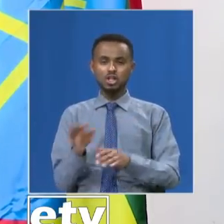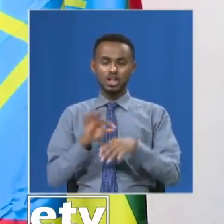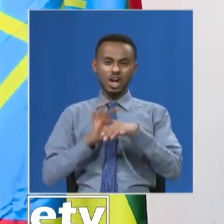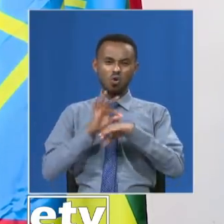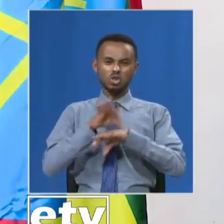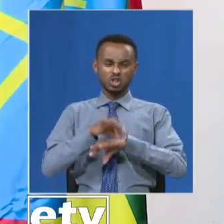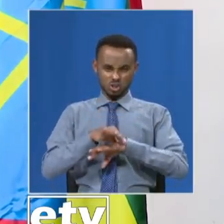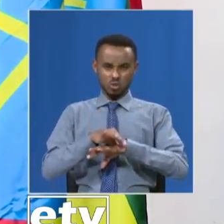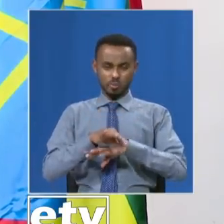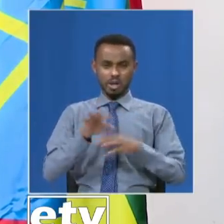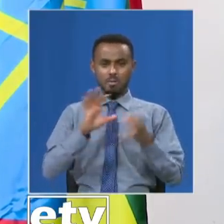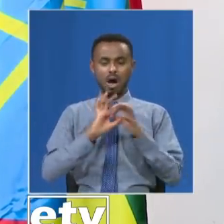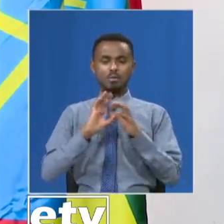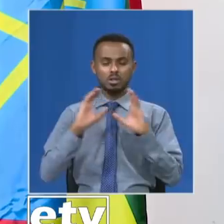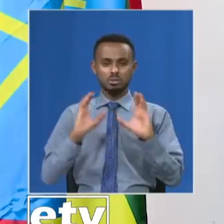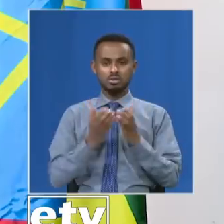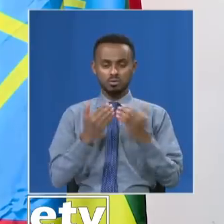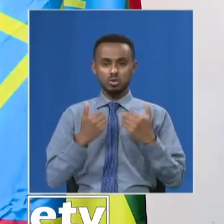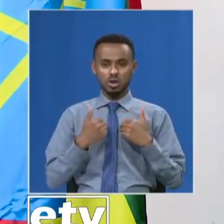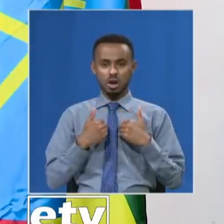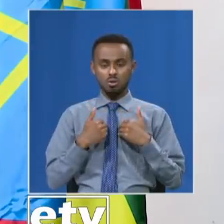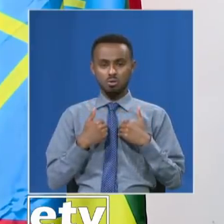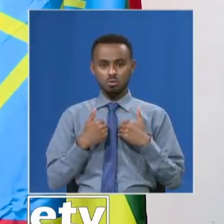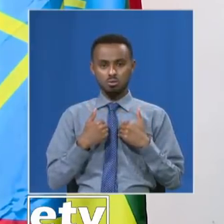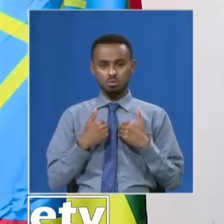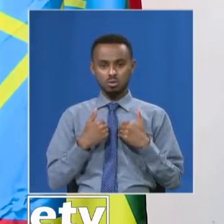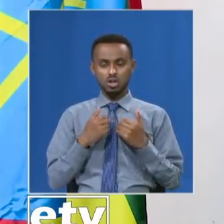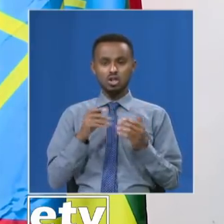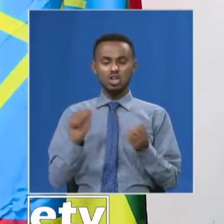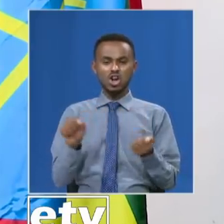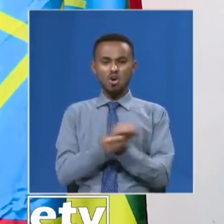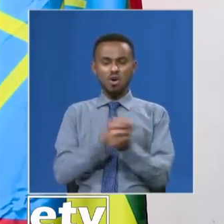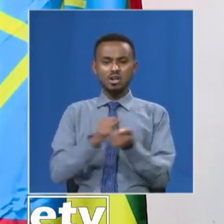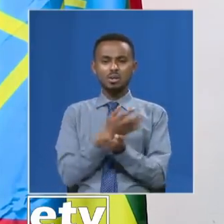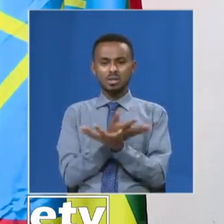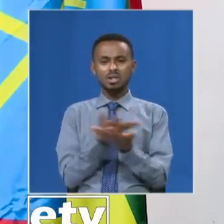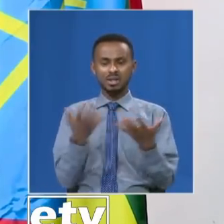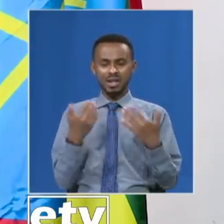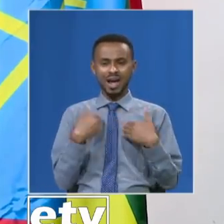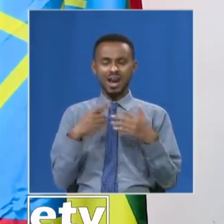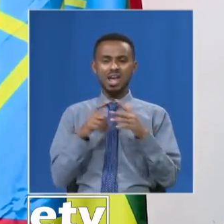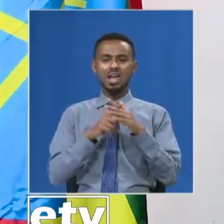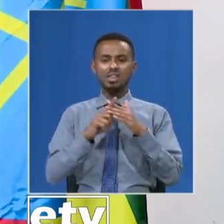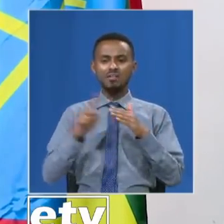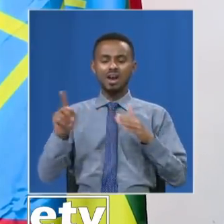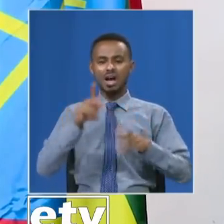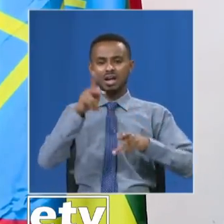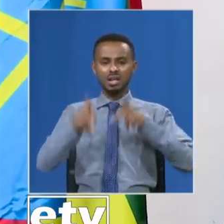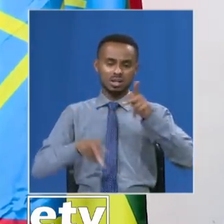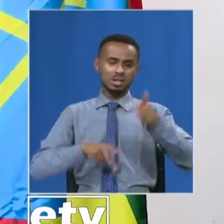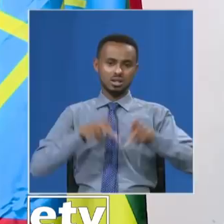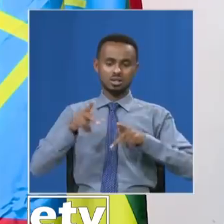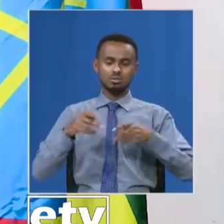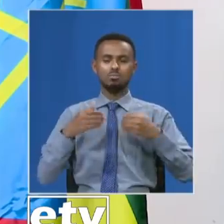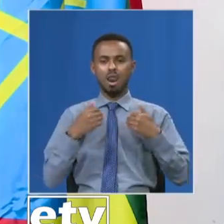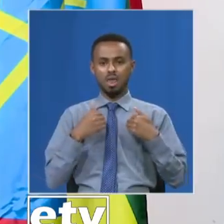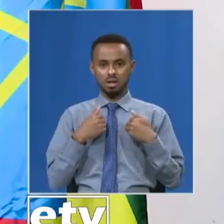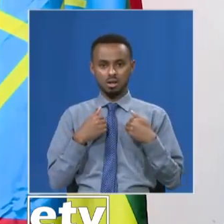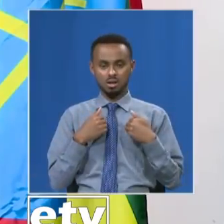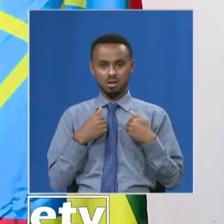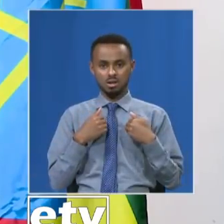የቆሰሉ ህብረተሰብ ክፍሎች አሉ። የወደመ ንብረት አለ። የተፈናቀለ ህዝብ